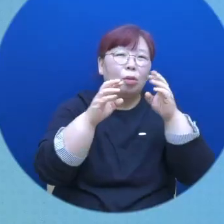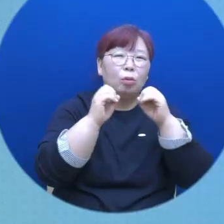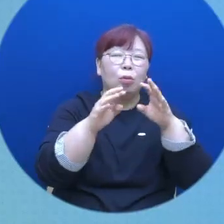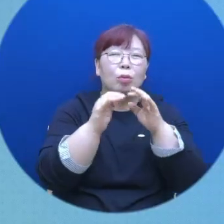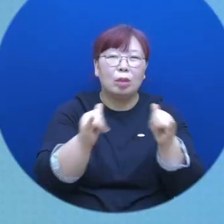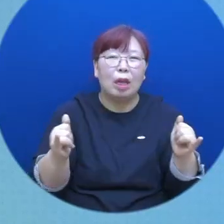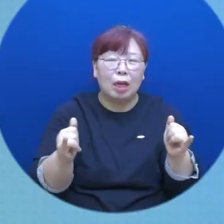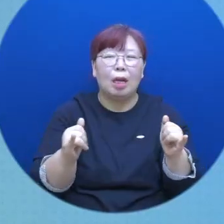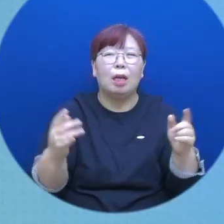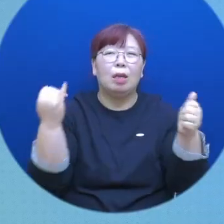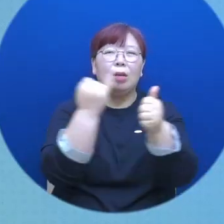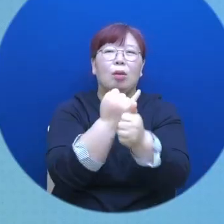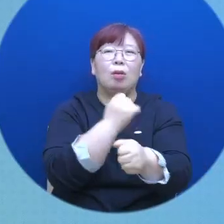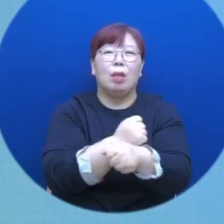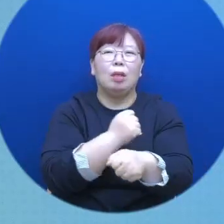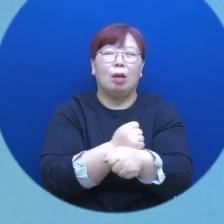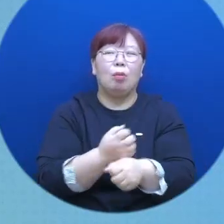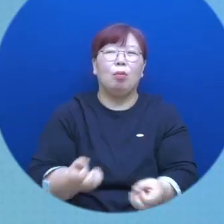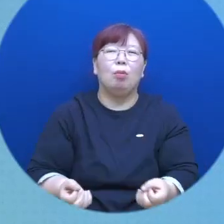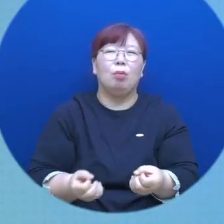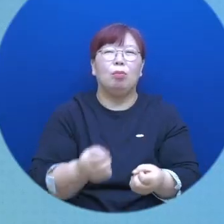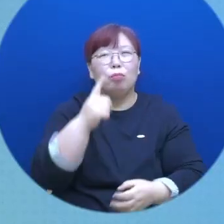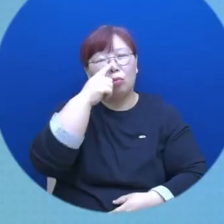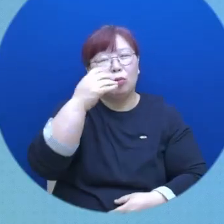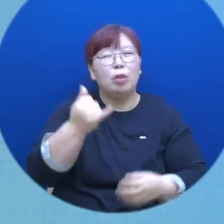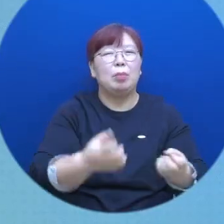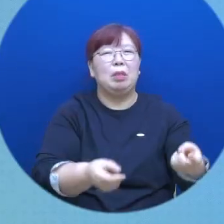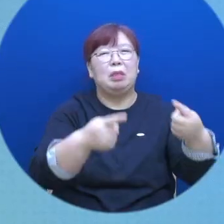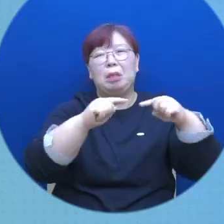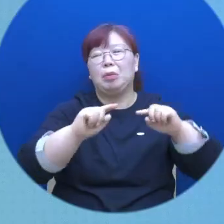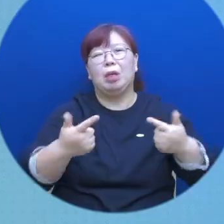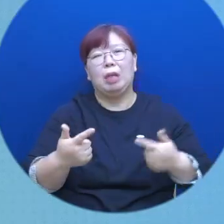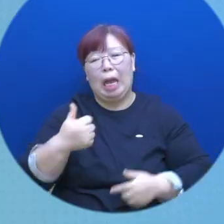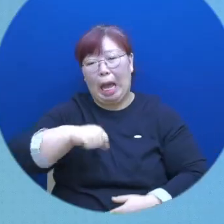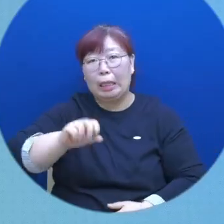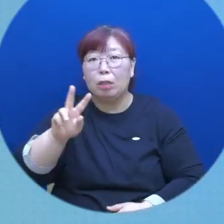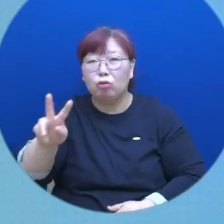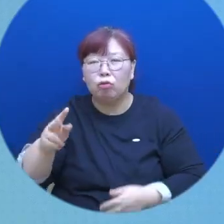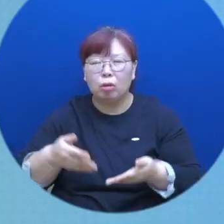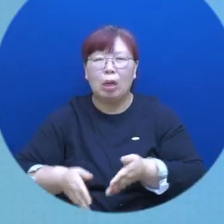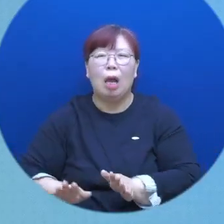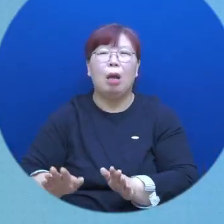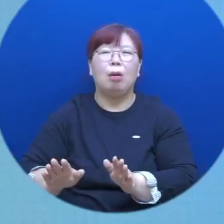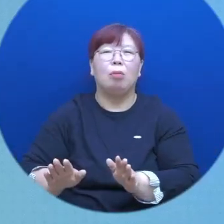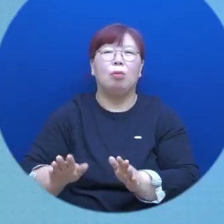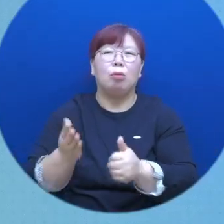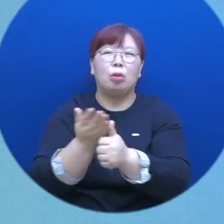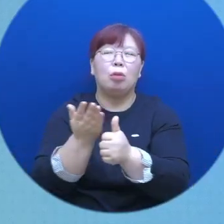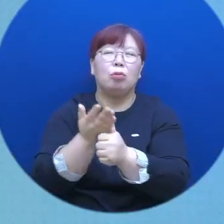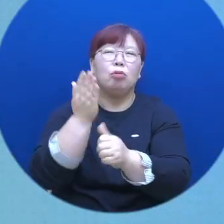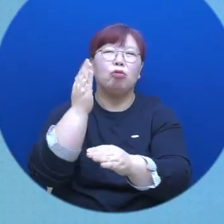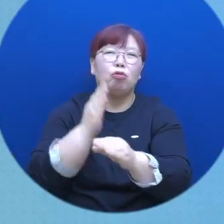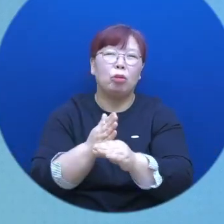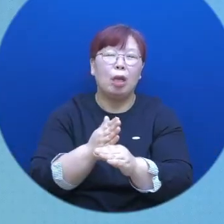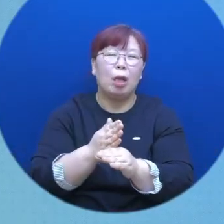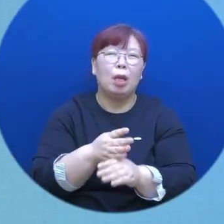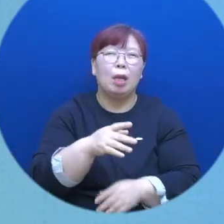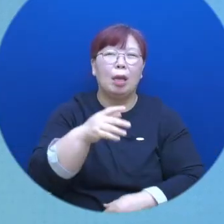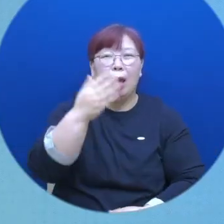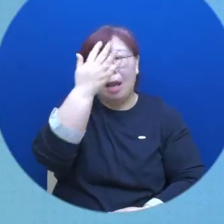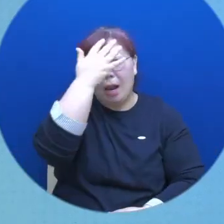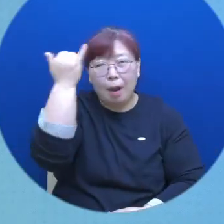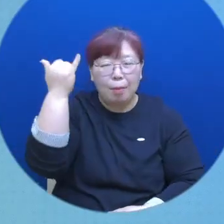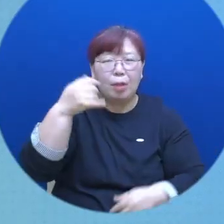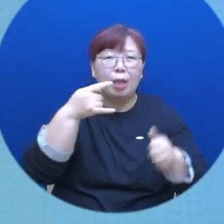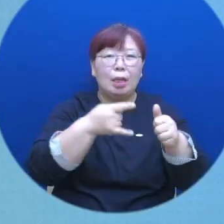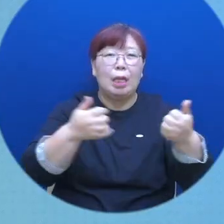결혼식에 오지도 않았어요. 그리고 아들 둘이 낳았어요. 아들 둘이 낳아서 그래도 할아버지 외할아버지에게